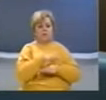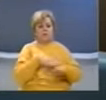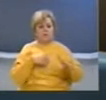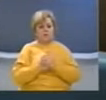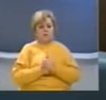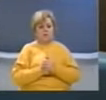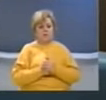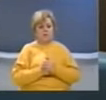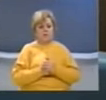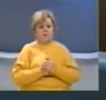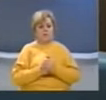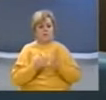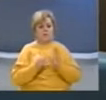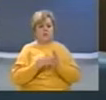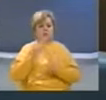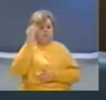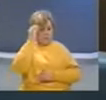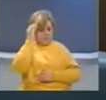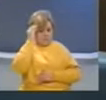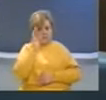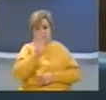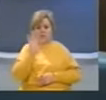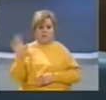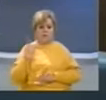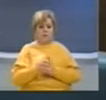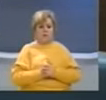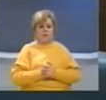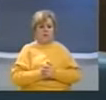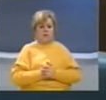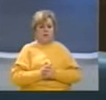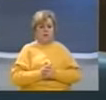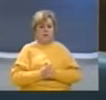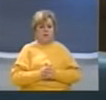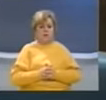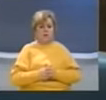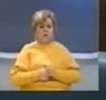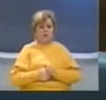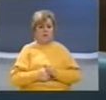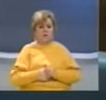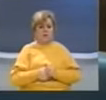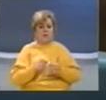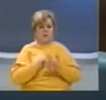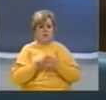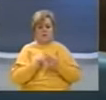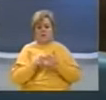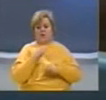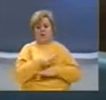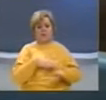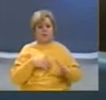Nuk është shumë larg, madje më kujtohen në diskutimet e tyre, sepse i kam nxjerr nga proces verbalet e Kuvendit.